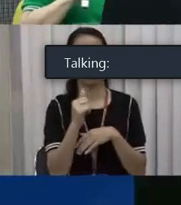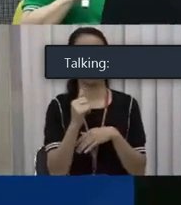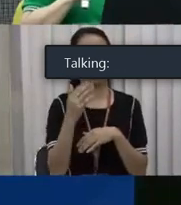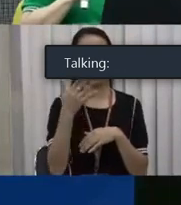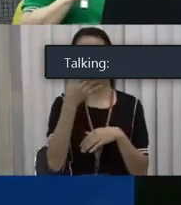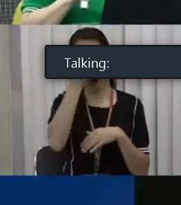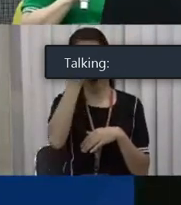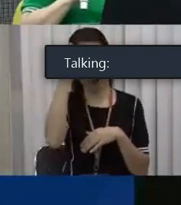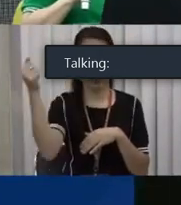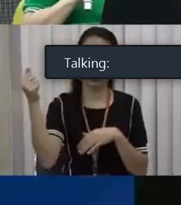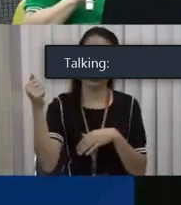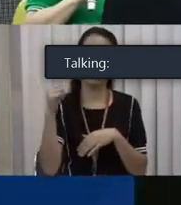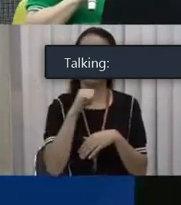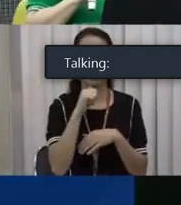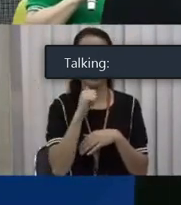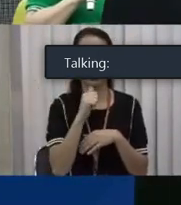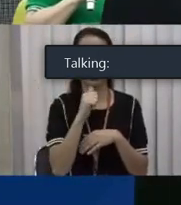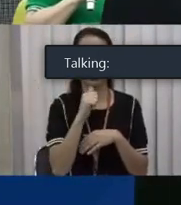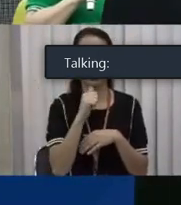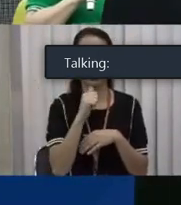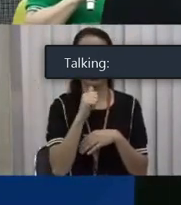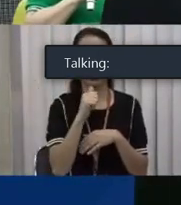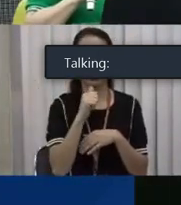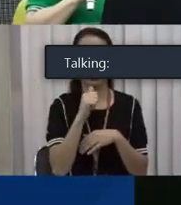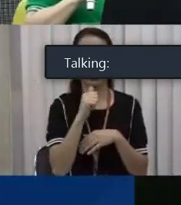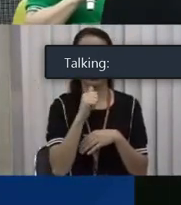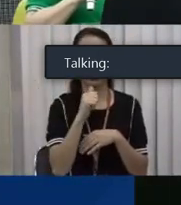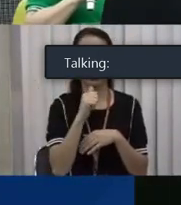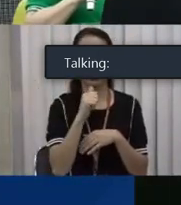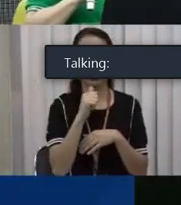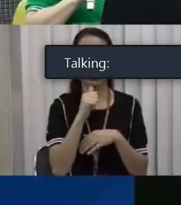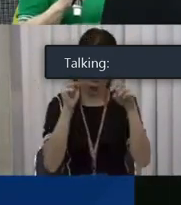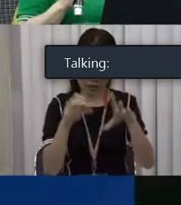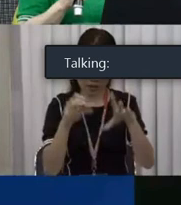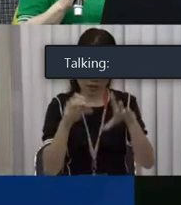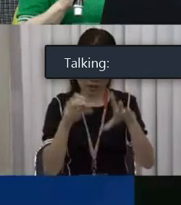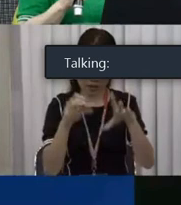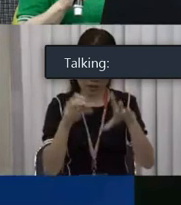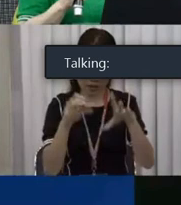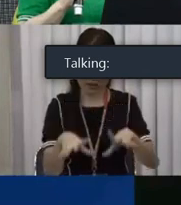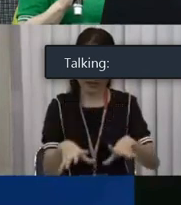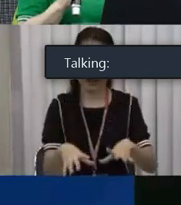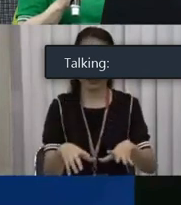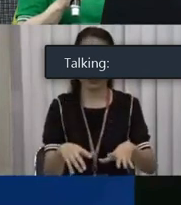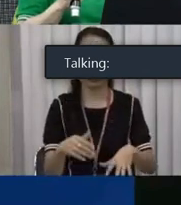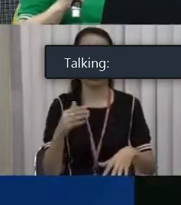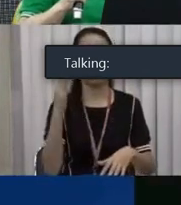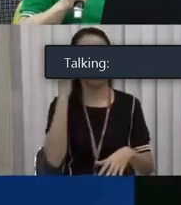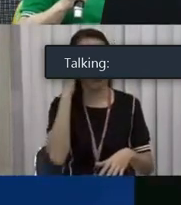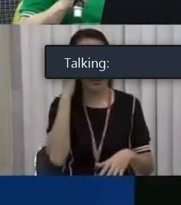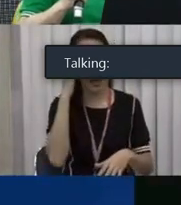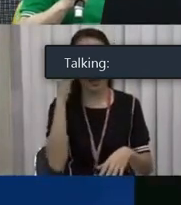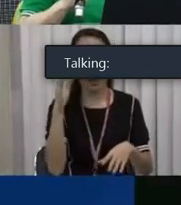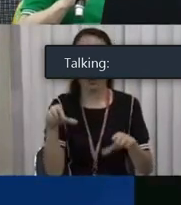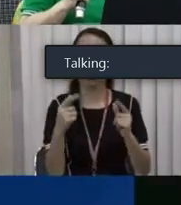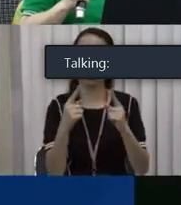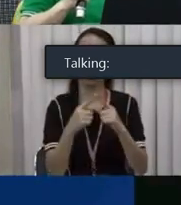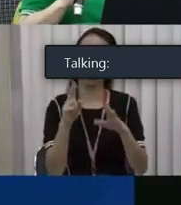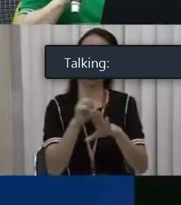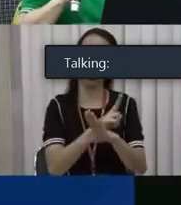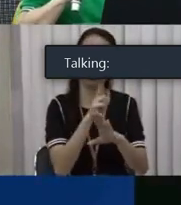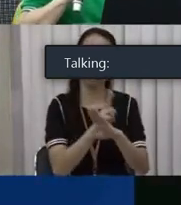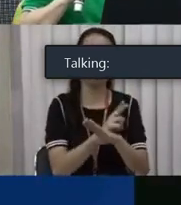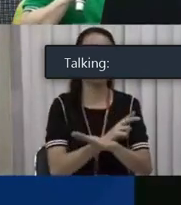kabalo jud kay sila sa gadgets. Maunang during sa karon nga module na pod mao to ang ilang mga